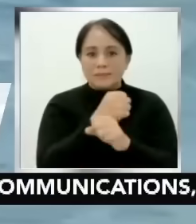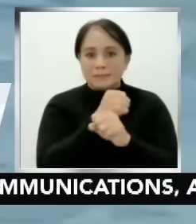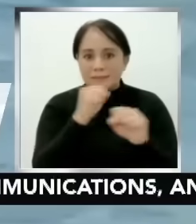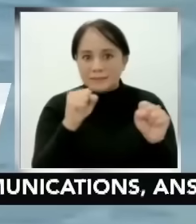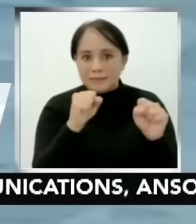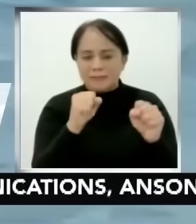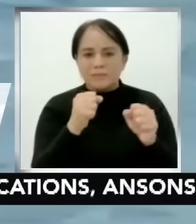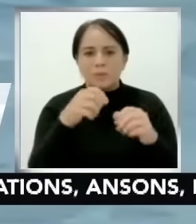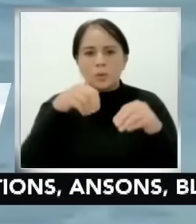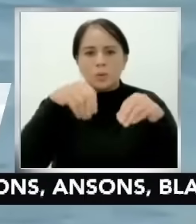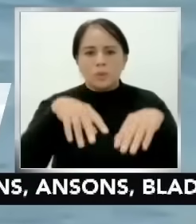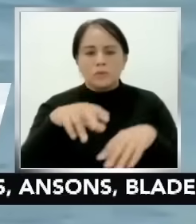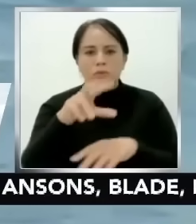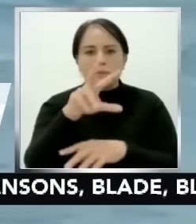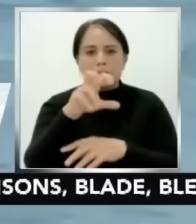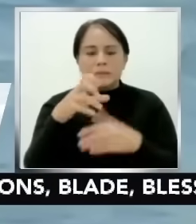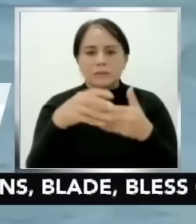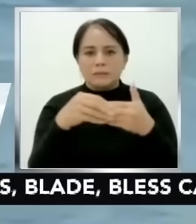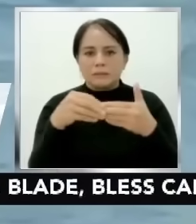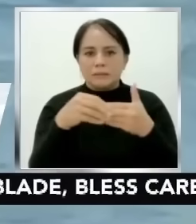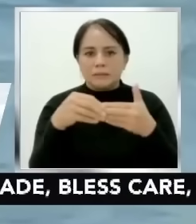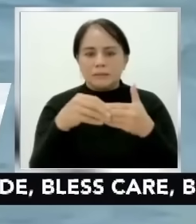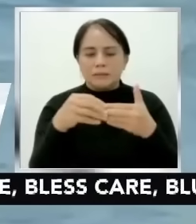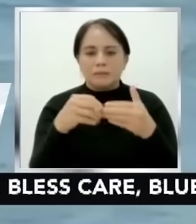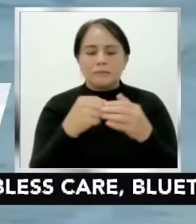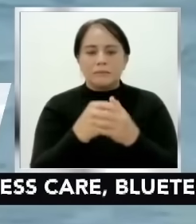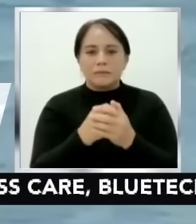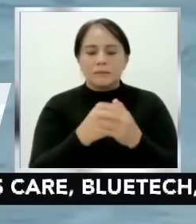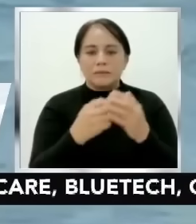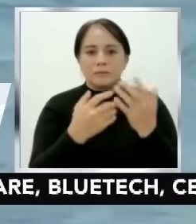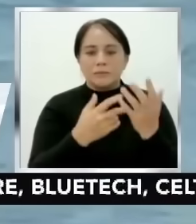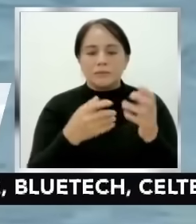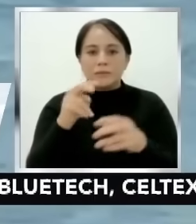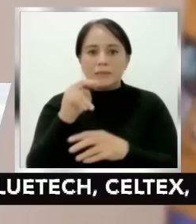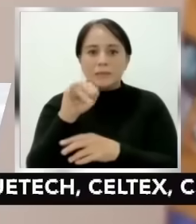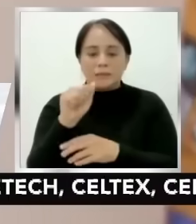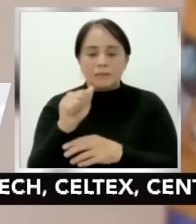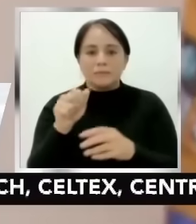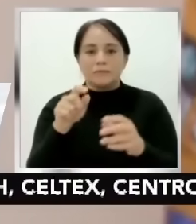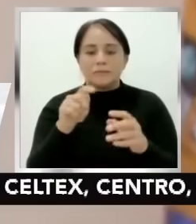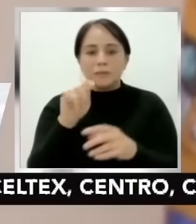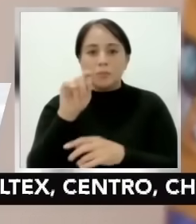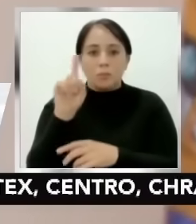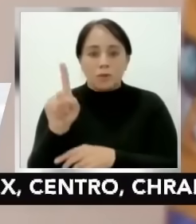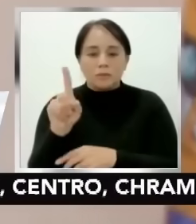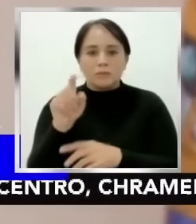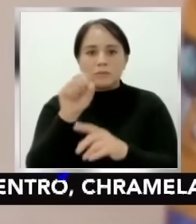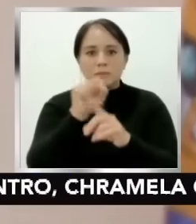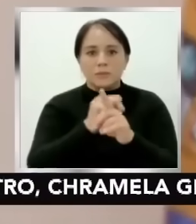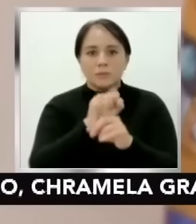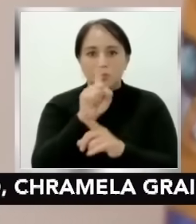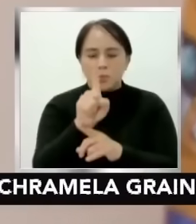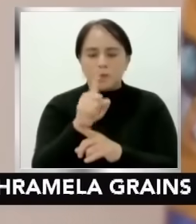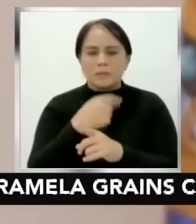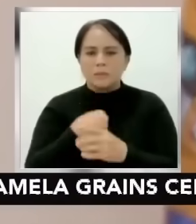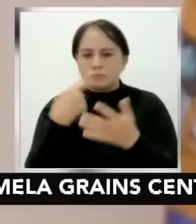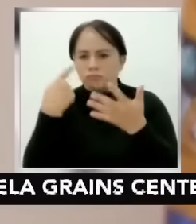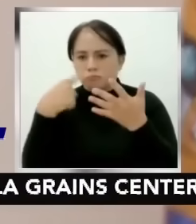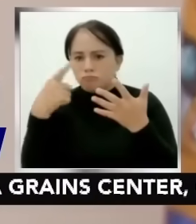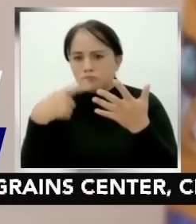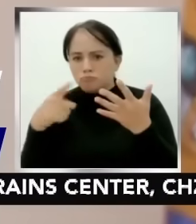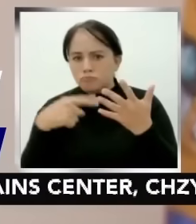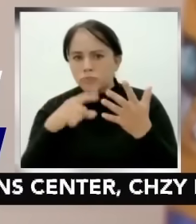nawawalang $300 ng isang pasahero sa NAIA Terminal 1 gabi ng September 8. Nag-conduct ng usual inspection and then later on yung